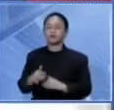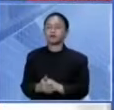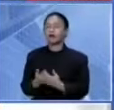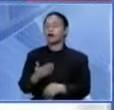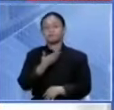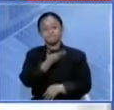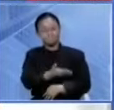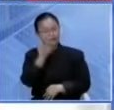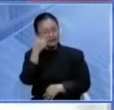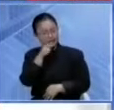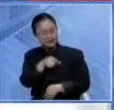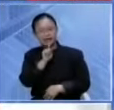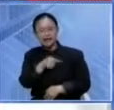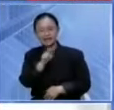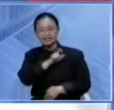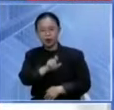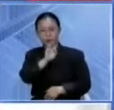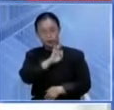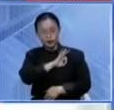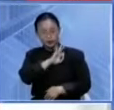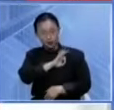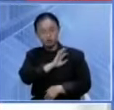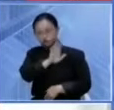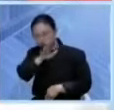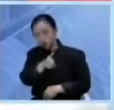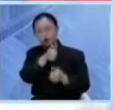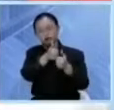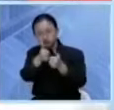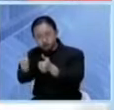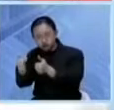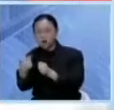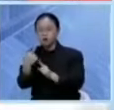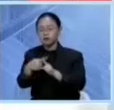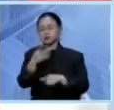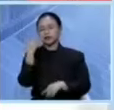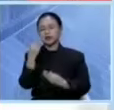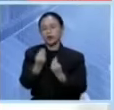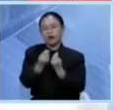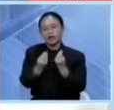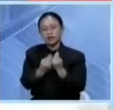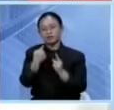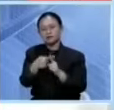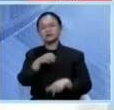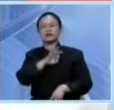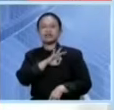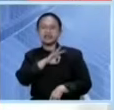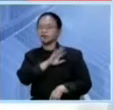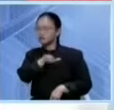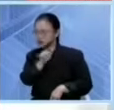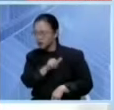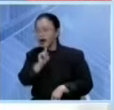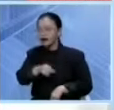Nah, Kevin dan juga pemirsa, tidak hanya dari pasangan capres-cawapres dan juga para petinggi negara seperti presiden dan wakil presiden, Kevin dan pemirsa,